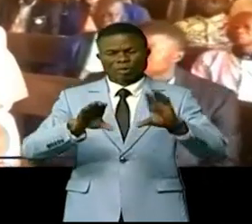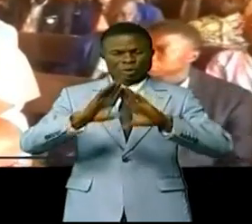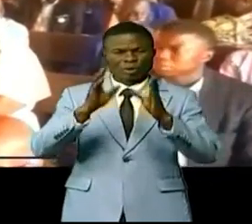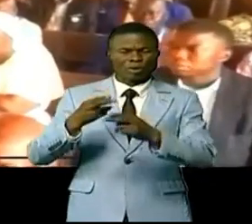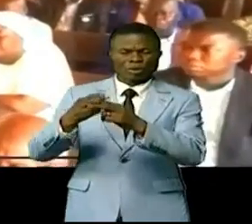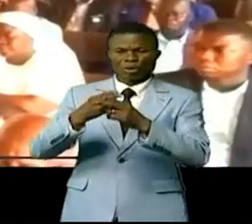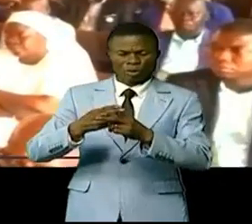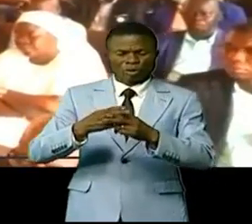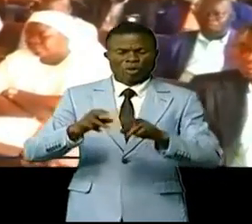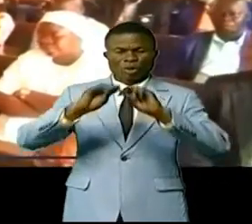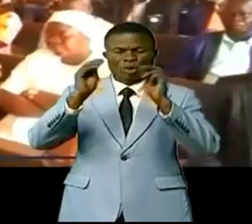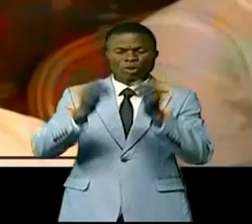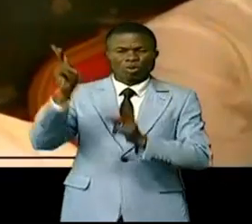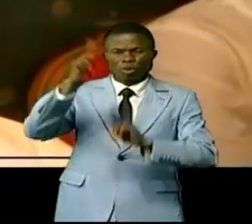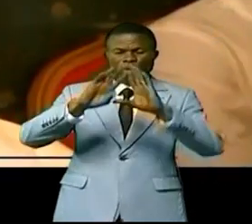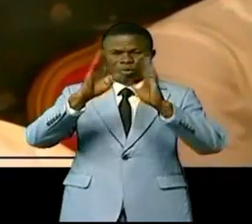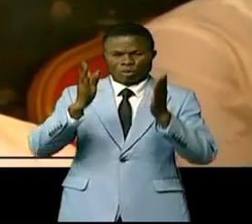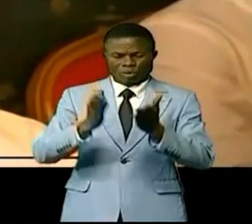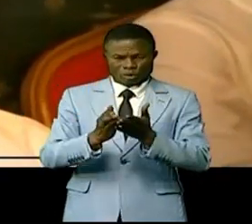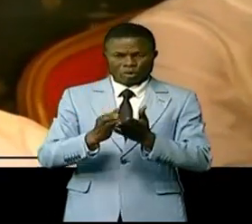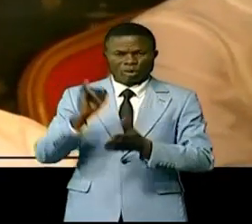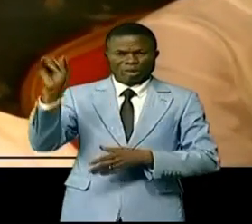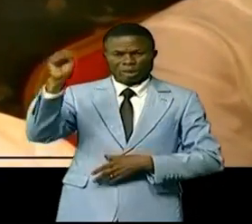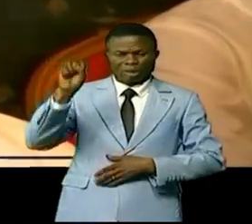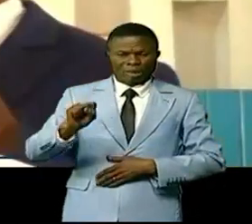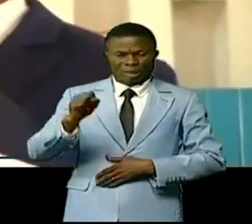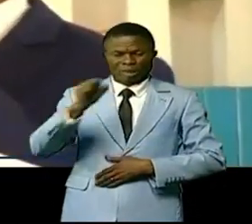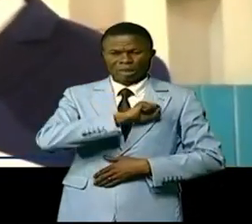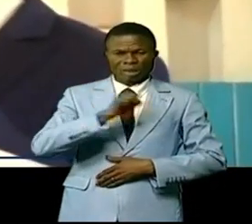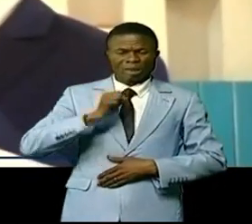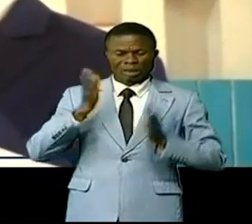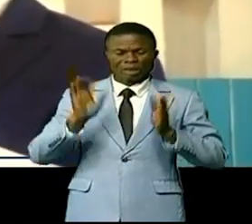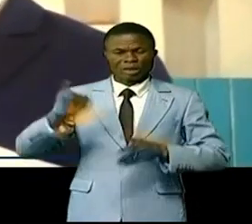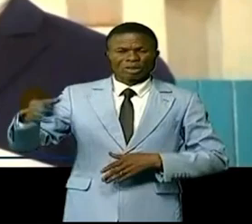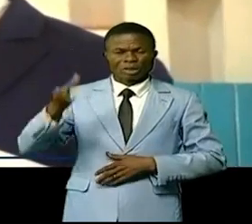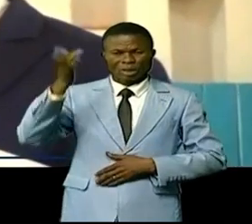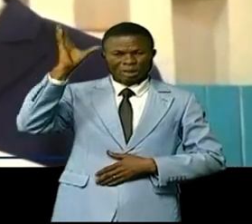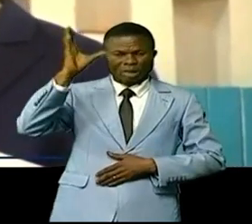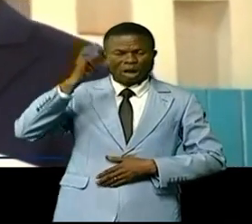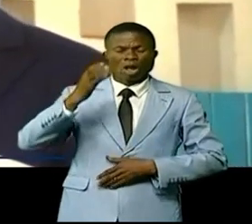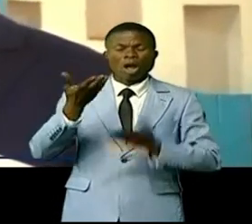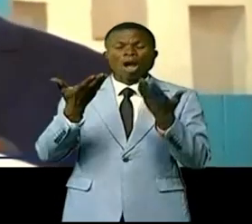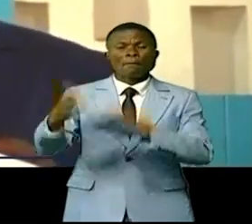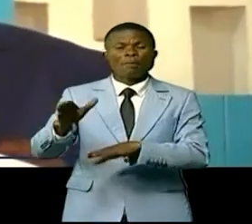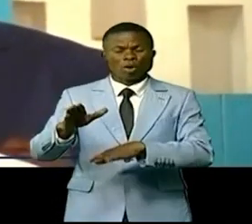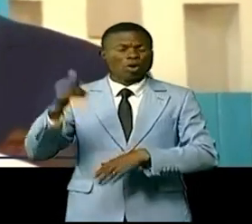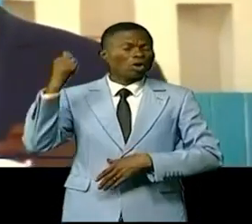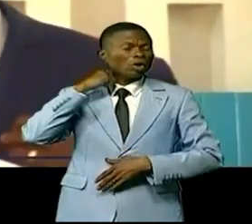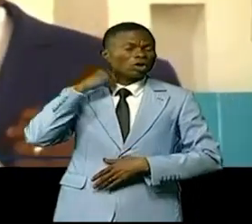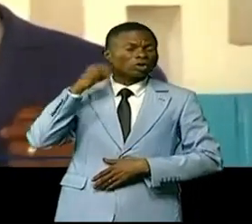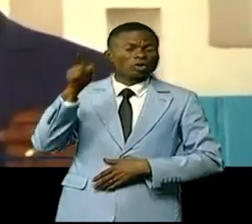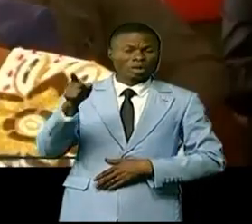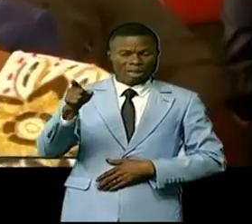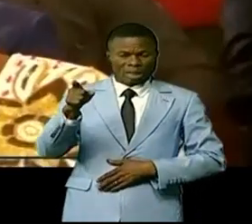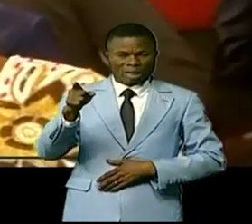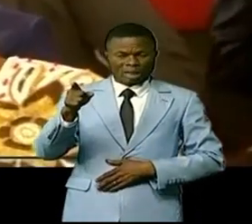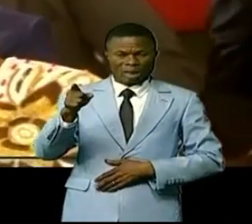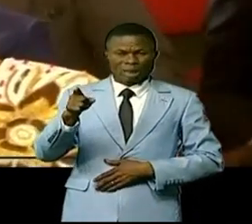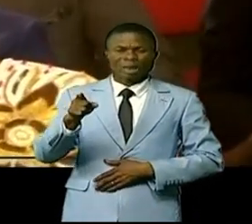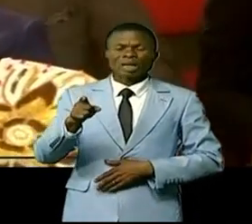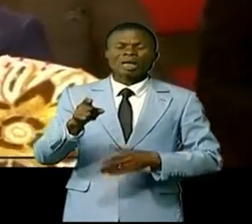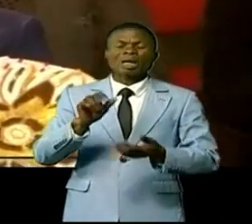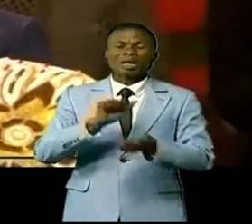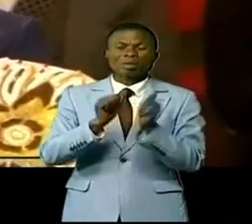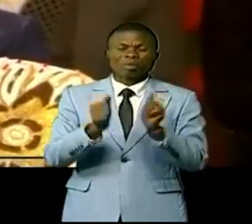les différentes couches de la population isiroise. Pour le sénateur Jean-Pierre Batumoko, le départ du sénateur Dr. Jean-Pierre Lola Kisanga était